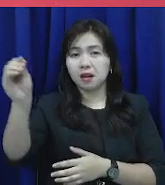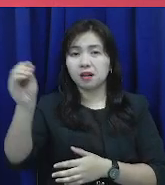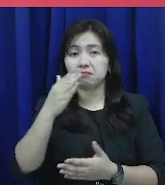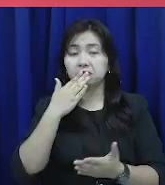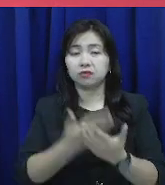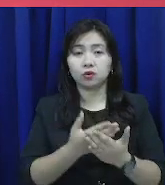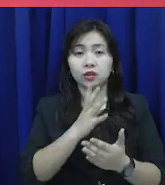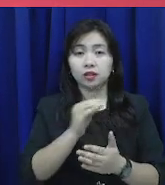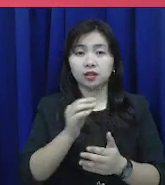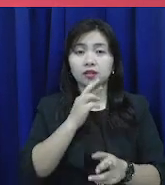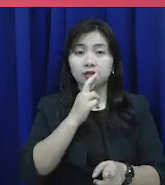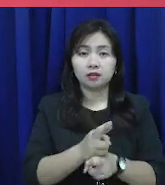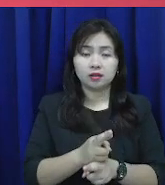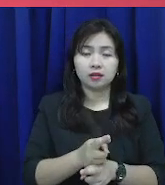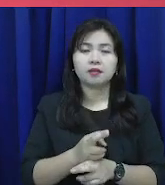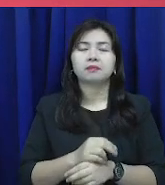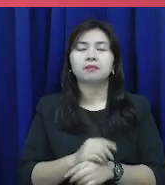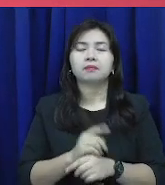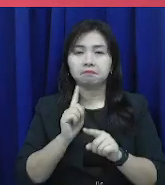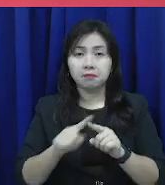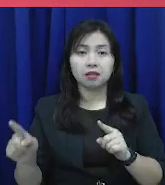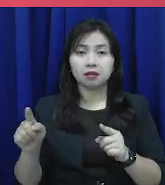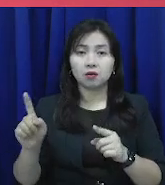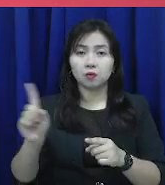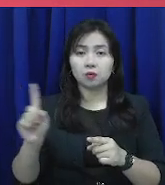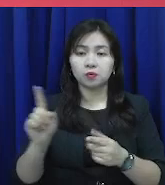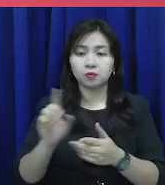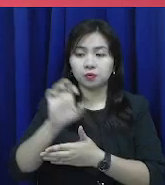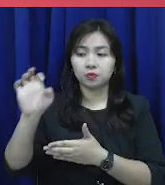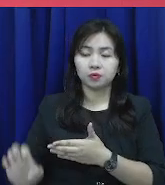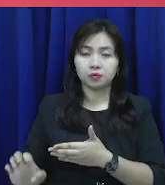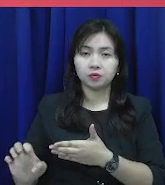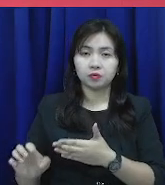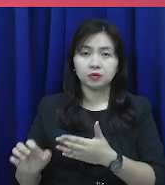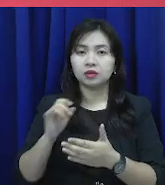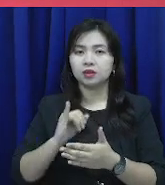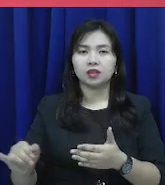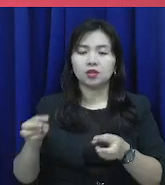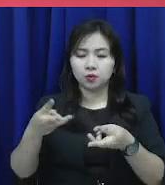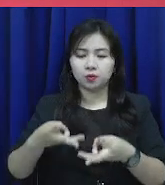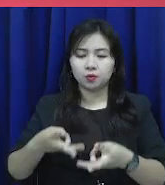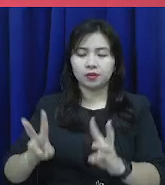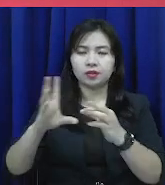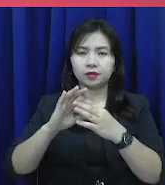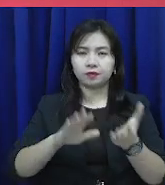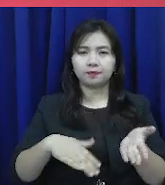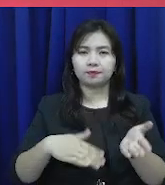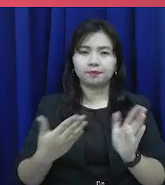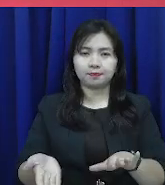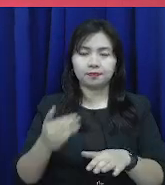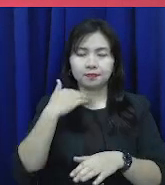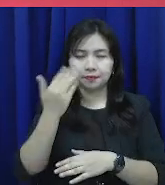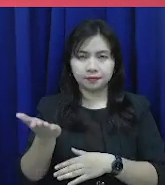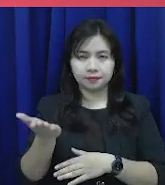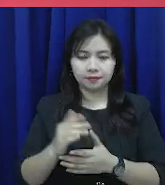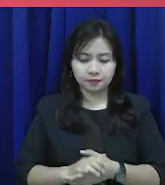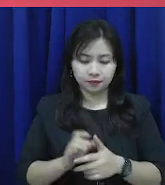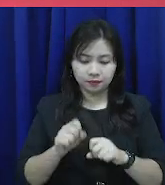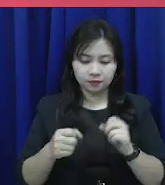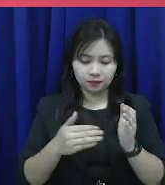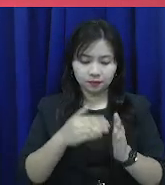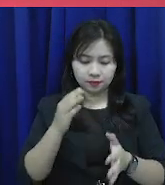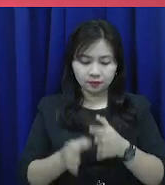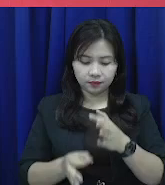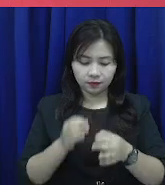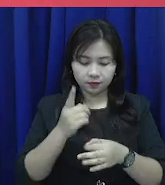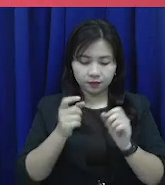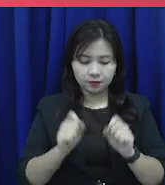way that seem it right and to aen but the Ender of are what the ways of death so as you can see mga kapatid kung titingnan po natin